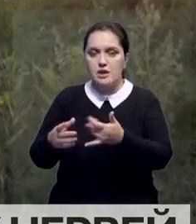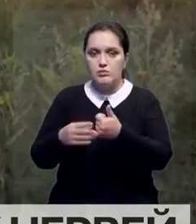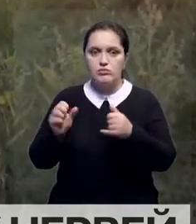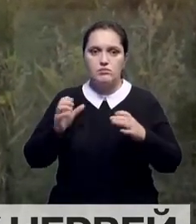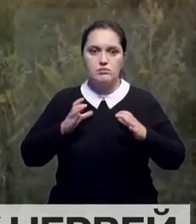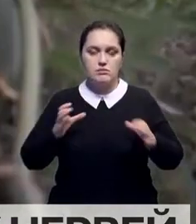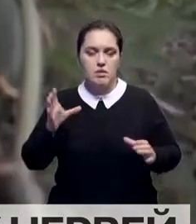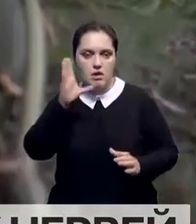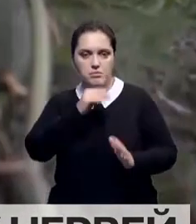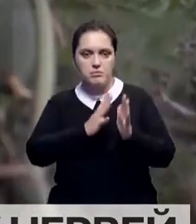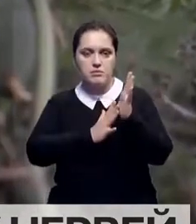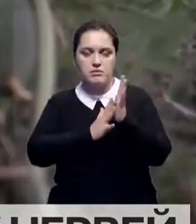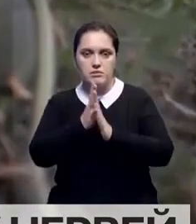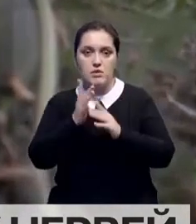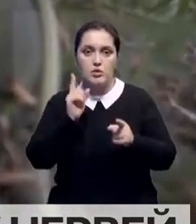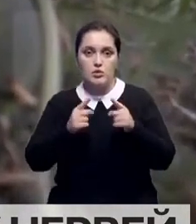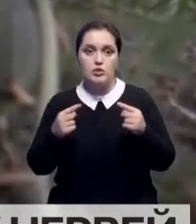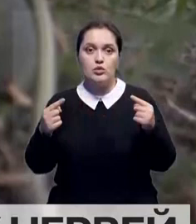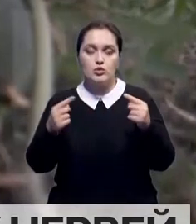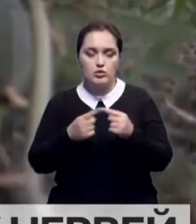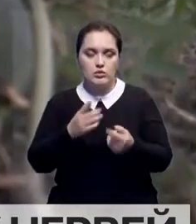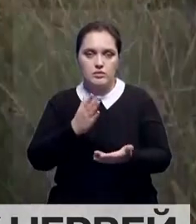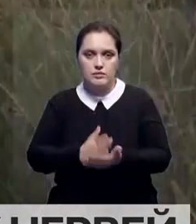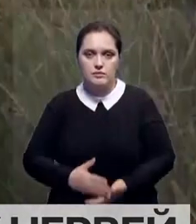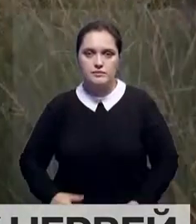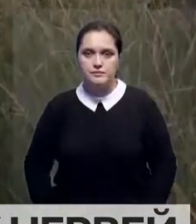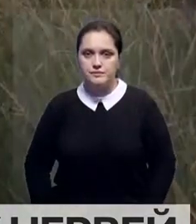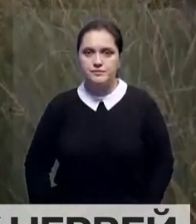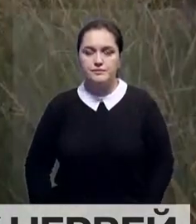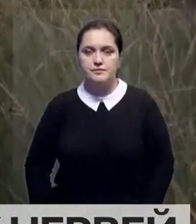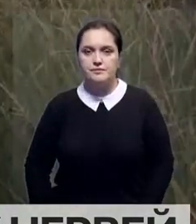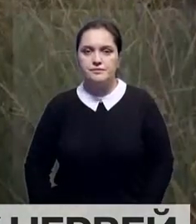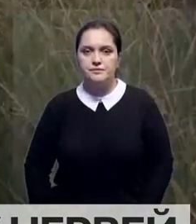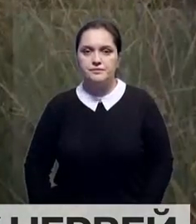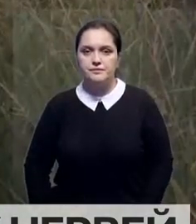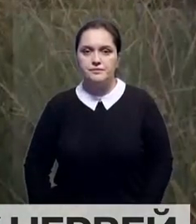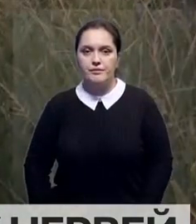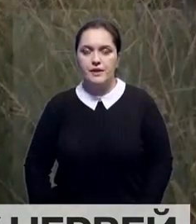богатый урожай. В этом на деле убедились жители села Акдала. Анастасия